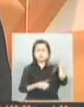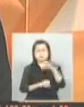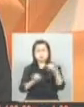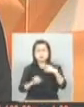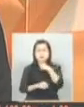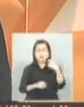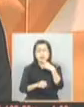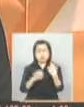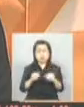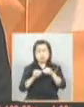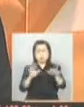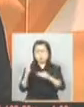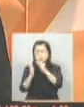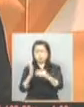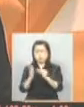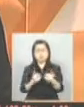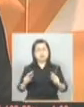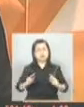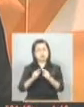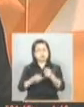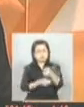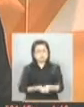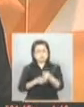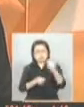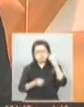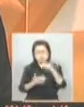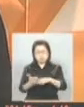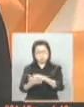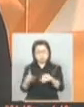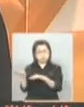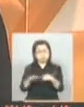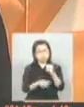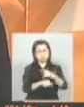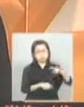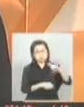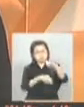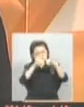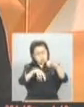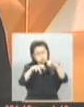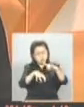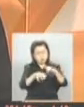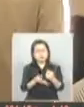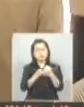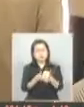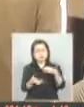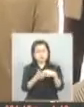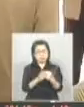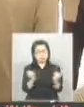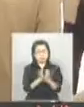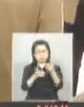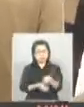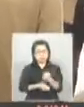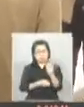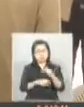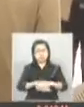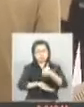เกิดขึ้นในขณะนี้ทำให้กระทรวงเกษตรนั้นเตรียมแผนปฏิบัติการฝนหลวงเพื่อไม่ให้กระทบต่อเกษตรกรนายธีระวงศ์สมุทรรั